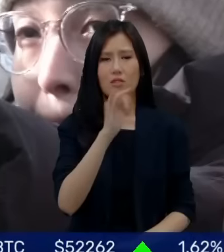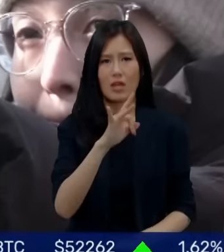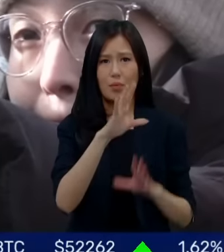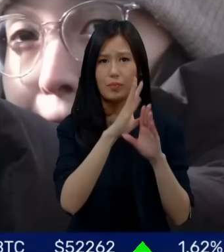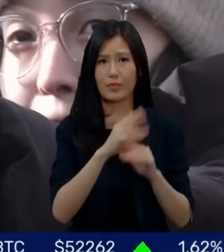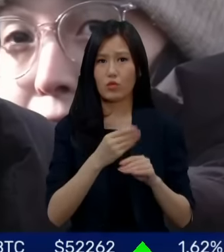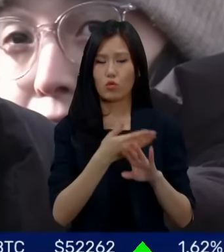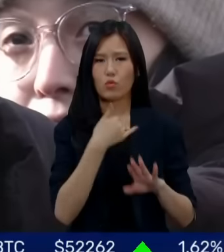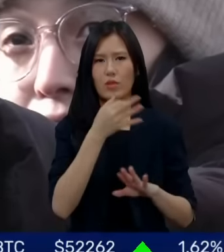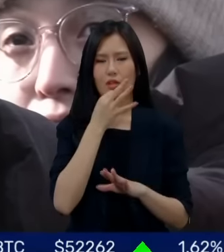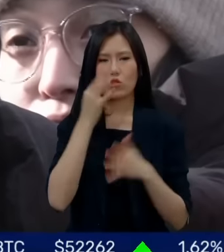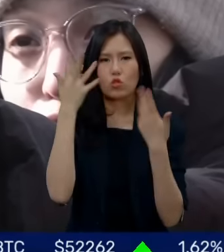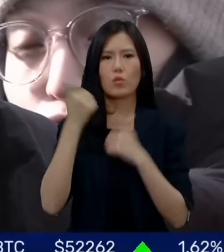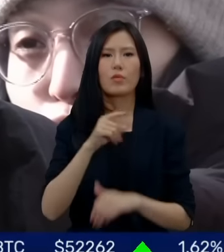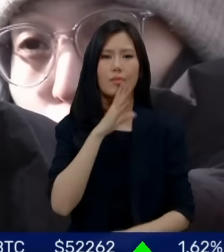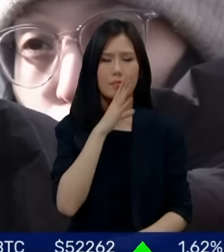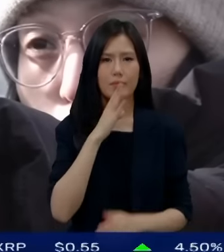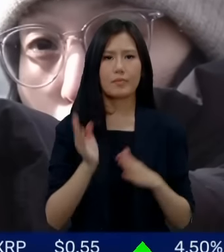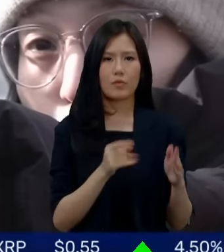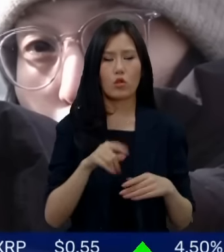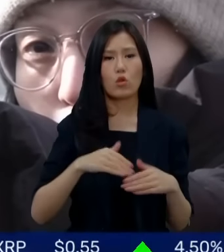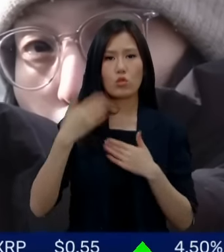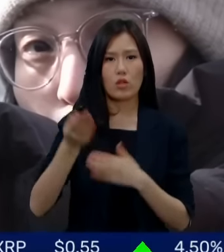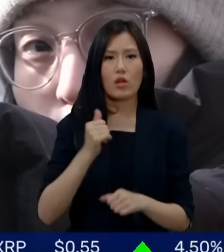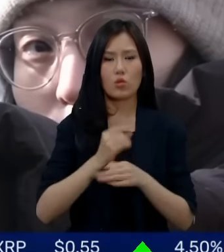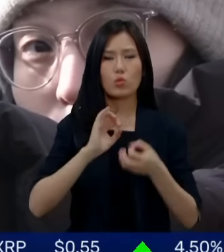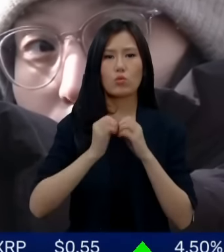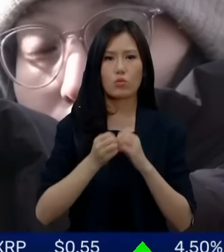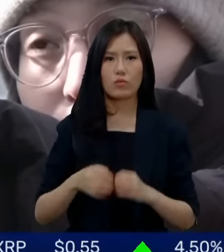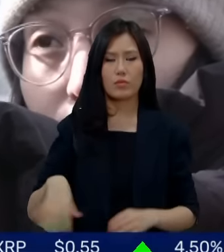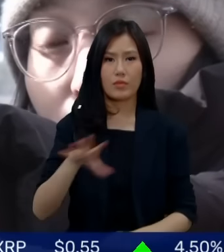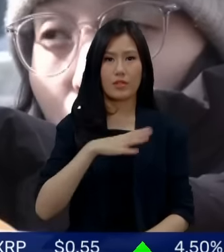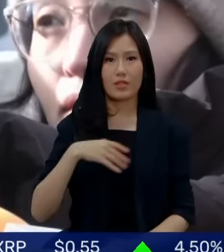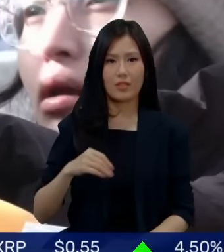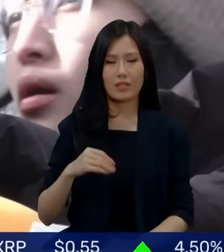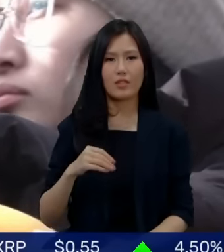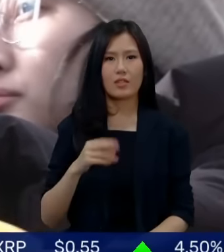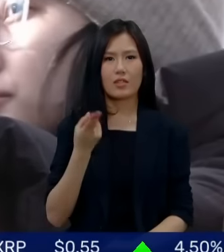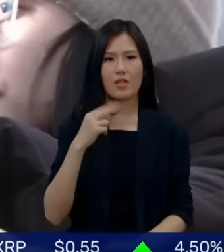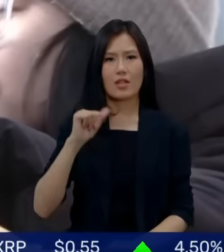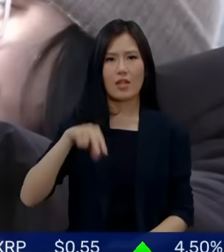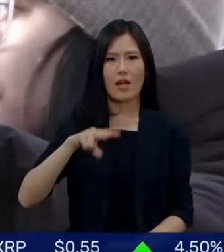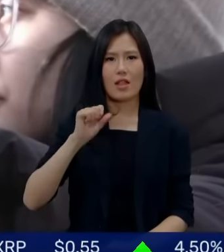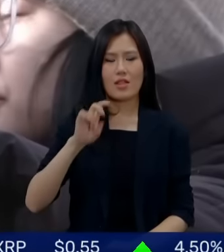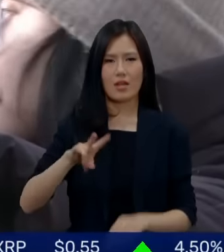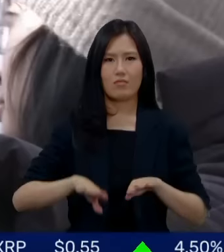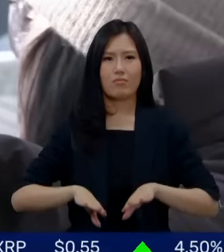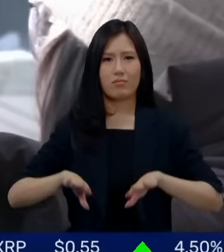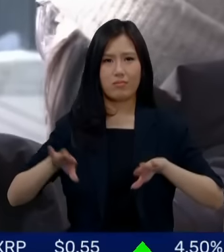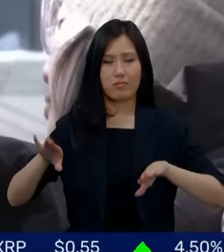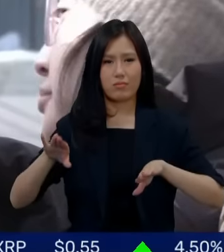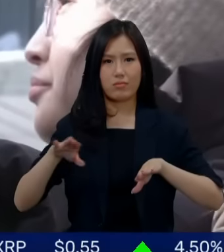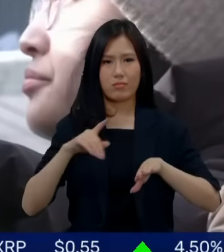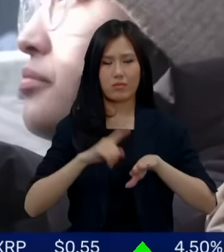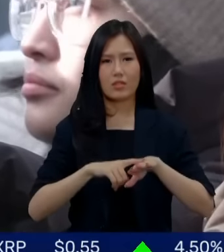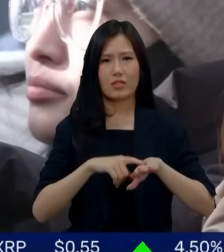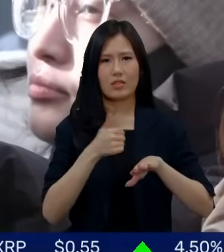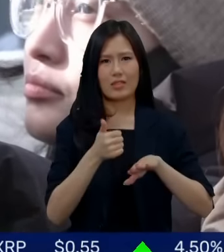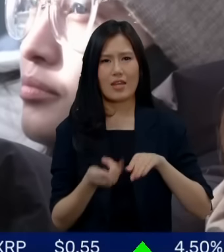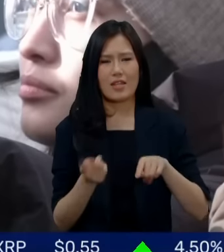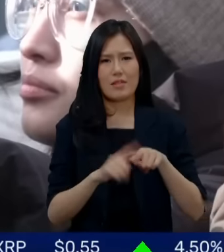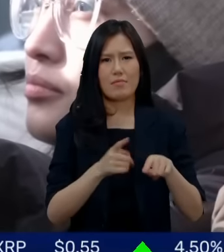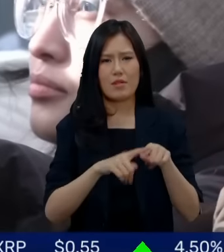байгуулна. Дараагийн дугаард ямар арга хэмжээ авах вэ гэхээр бид нар тойруулаад энэ даланг бэхжүүлэх бетонон барилга байгууламжуудыг